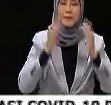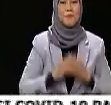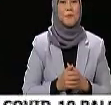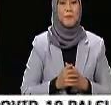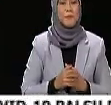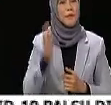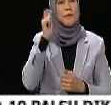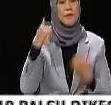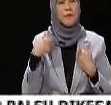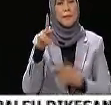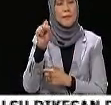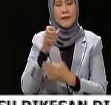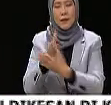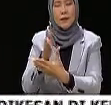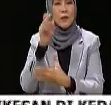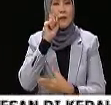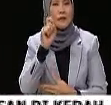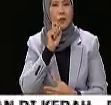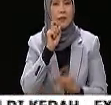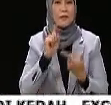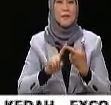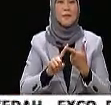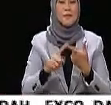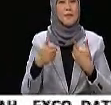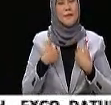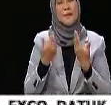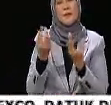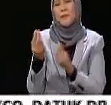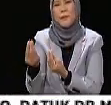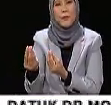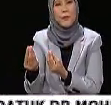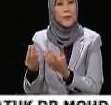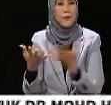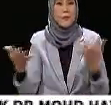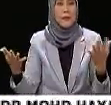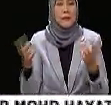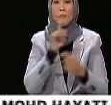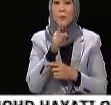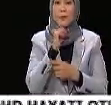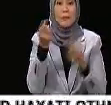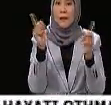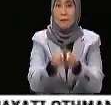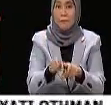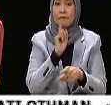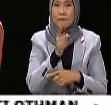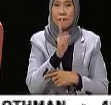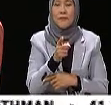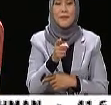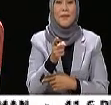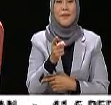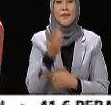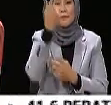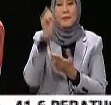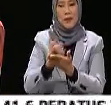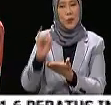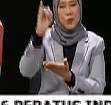ada tidak sebut tadi wajah kefir gambar sesuatu ada kelebihan tertinggi saja tapi tak sepatutnya belakang itulah hihihi karena satu insiya